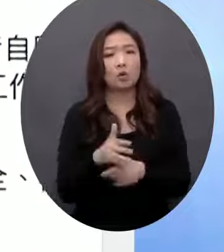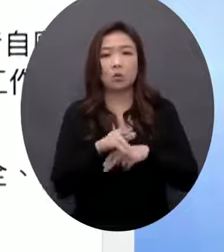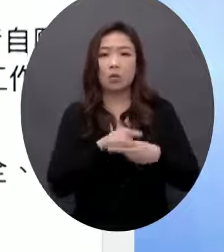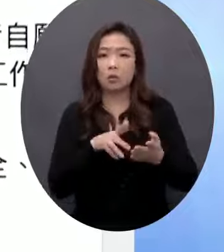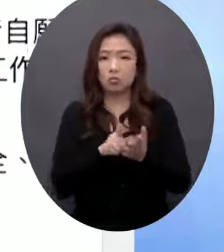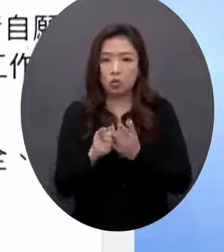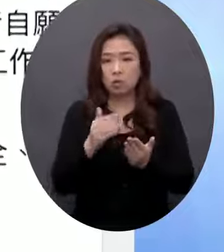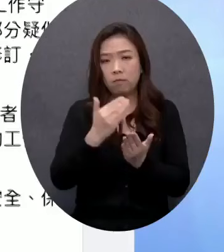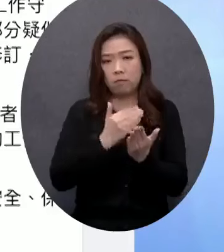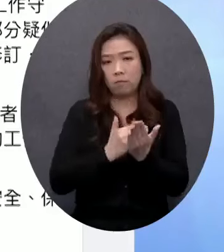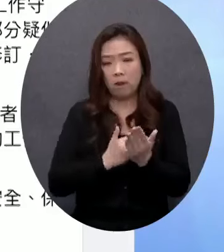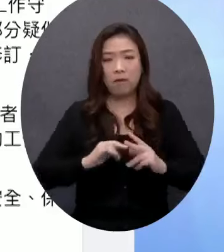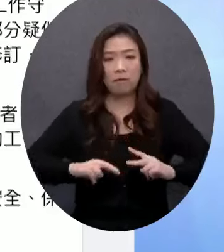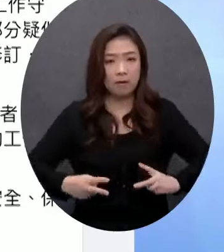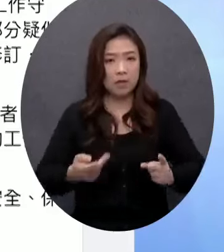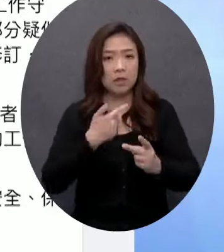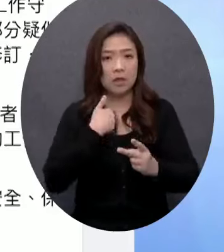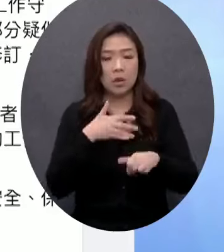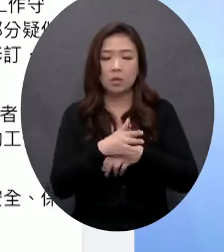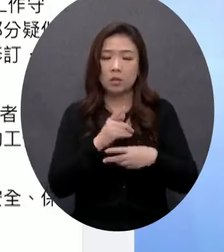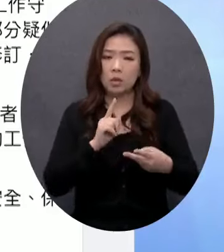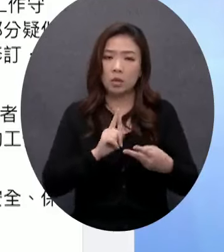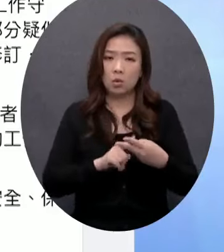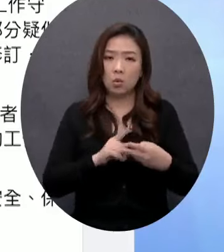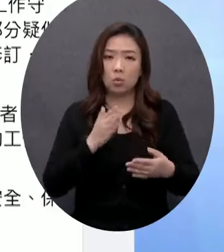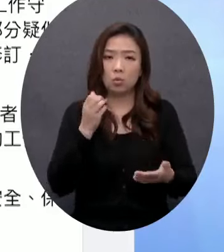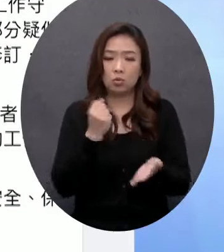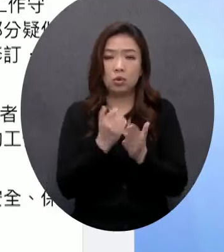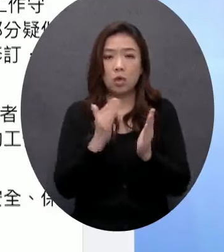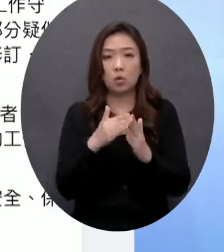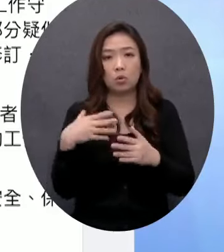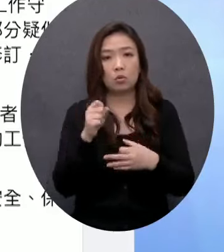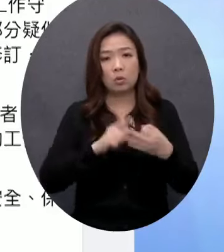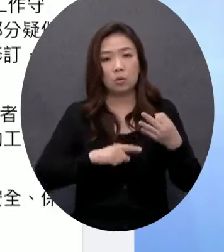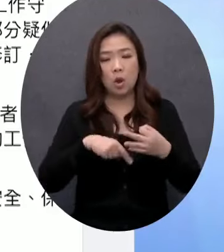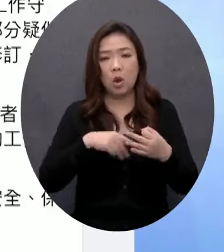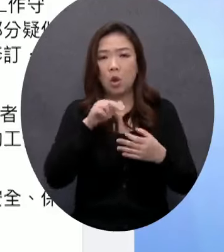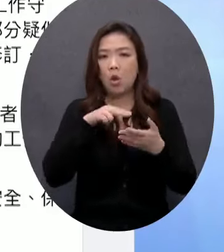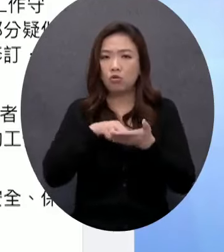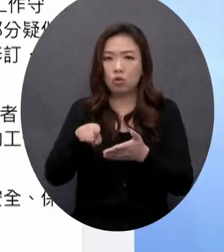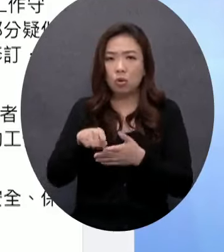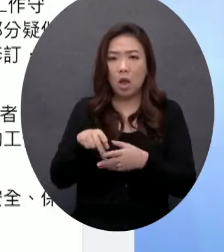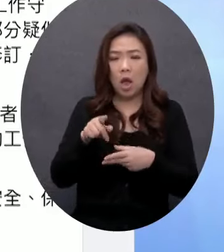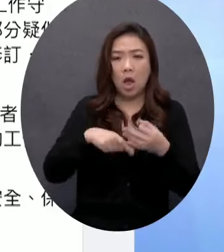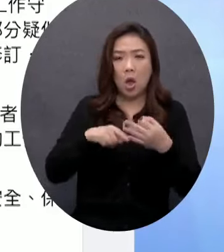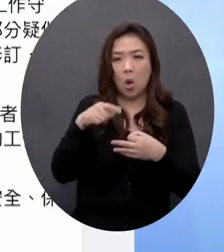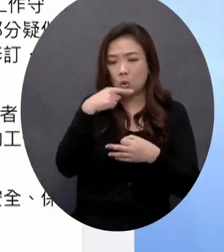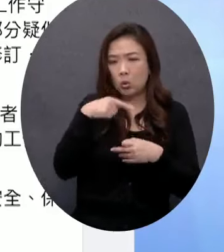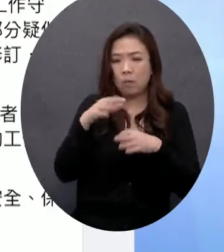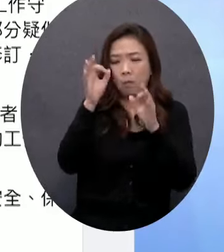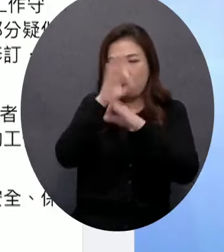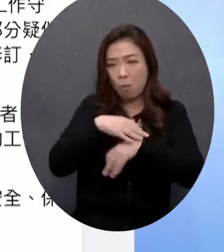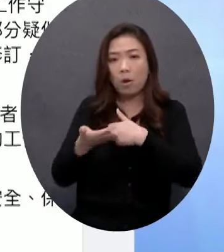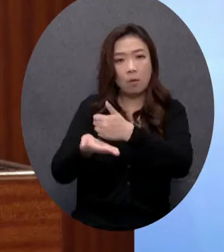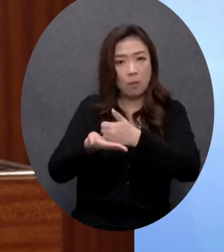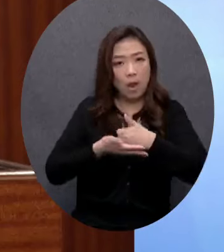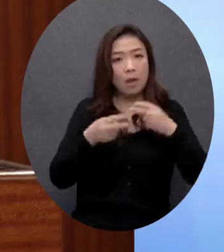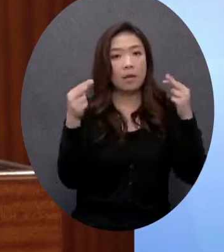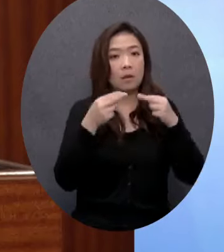有序发展。社工注册局主席伍若明回应说，相信孙玉涵有所误会，已经发信邀请对方会